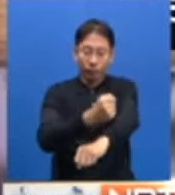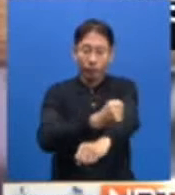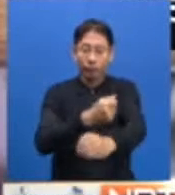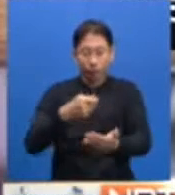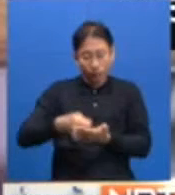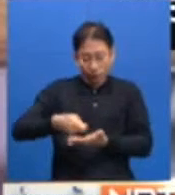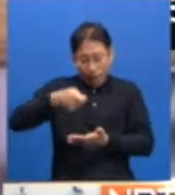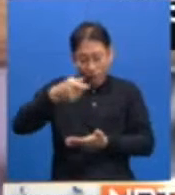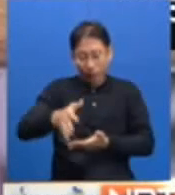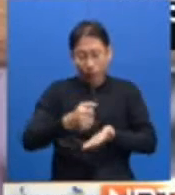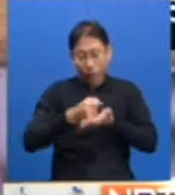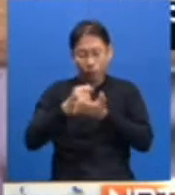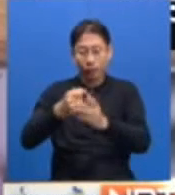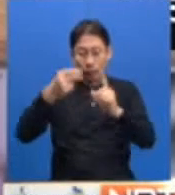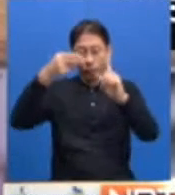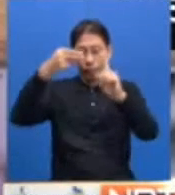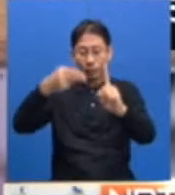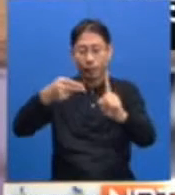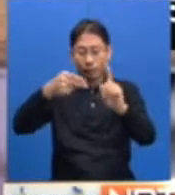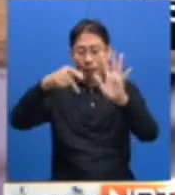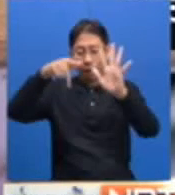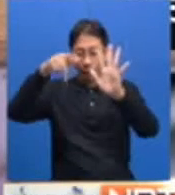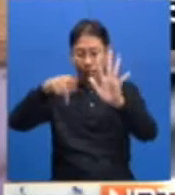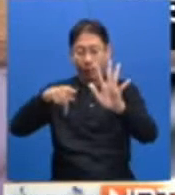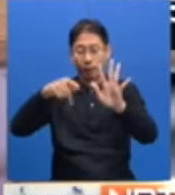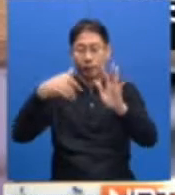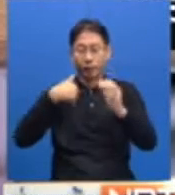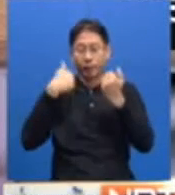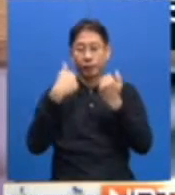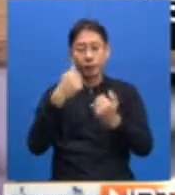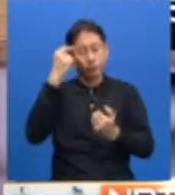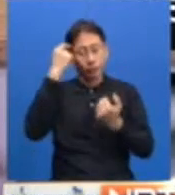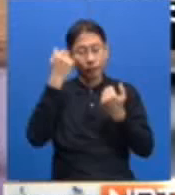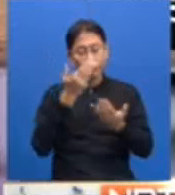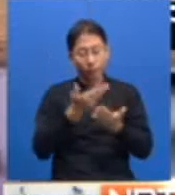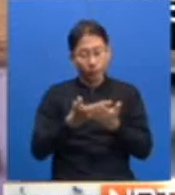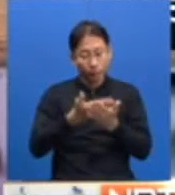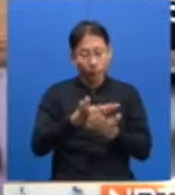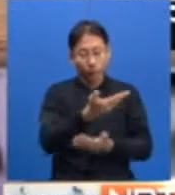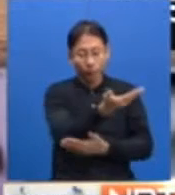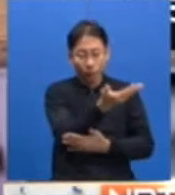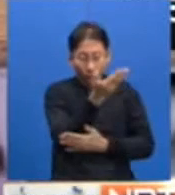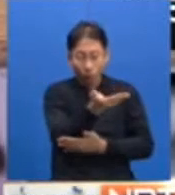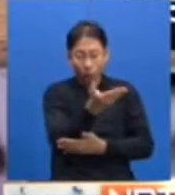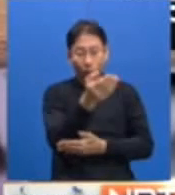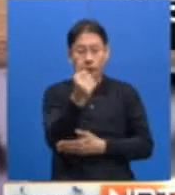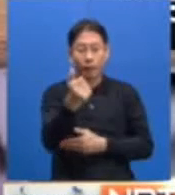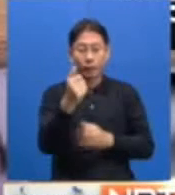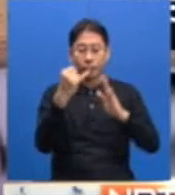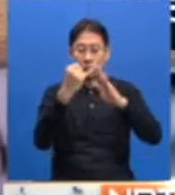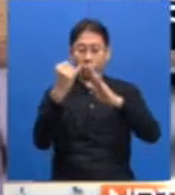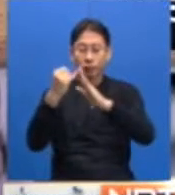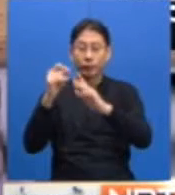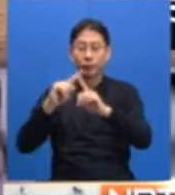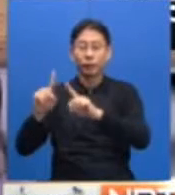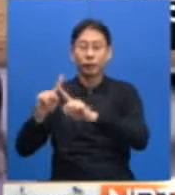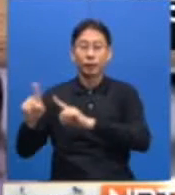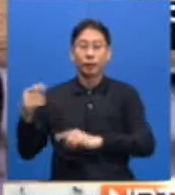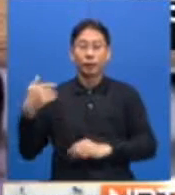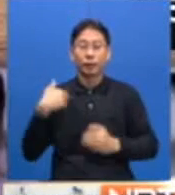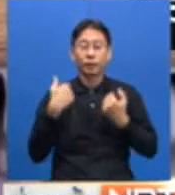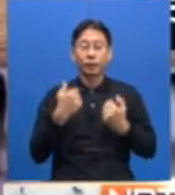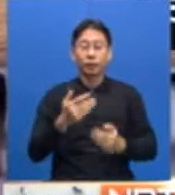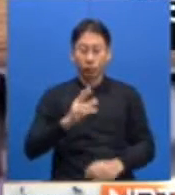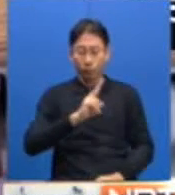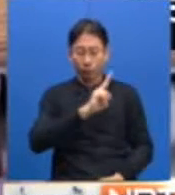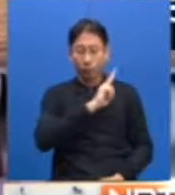ายเงินเยียวยาคนละ 15,000 บาทสามารถติดต่อขอรับเงินได้นะคะที่สำนักงานจัดหางานจังหวัดตามภูมิลำเนาของตน